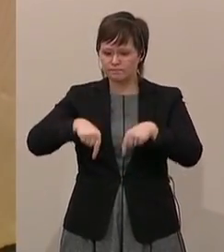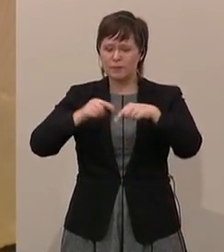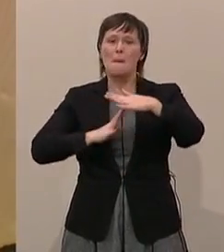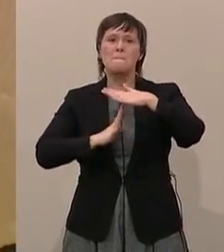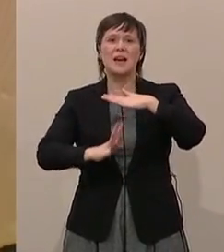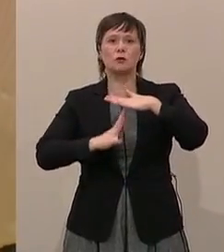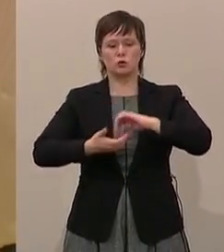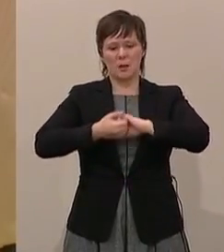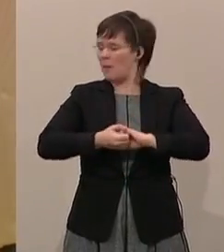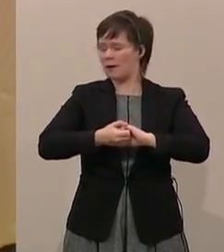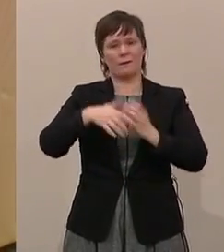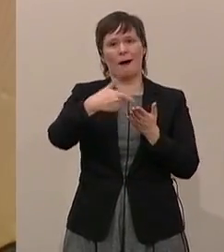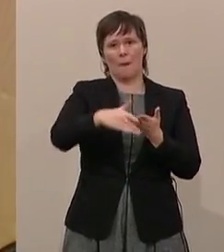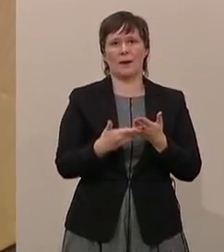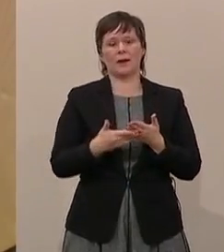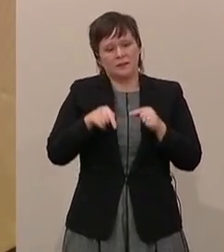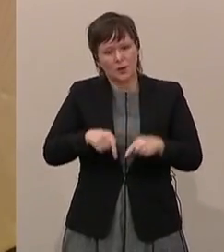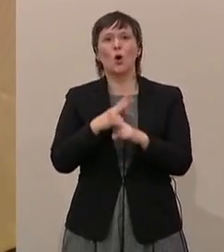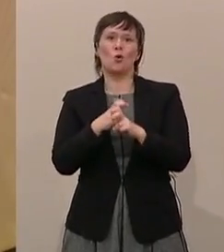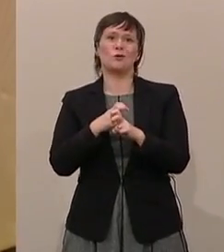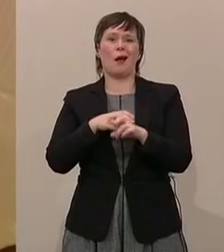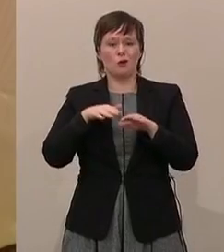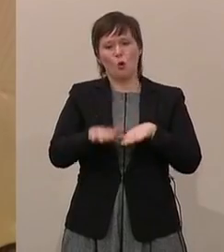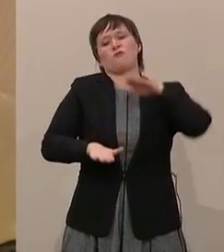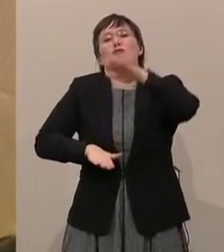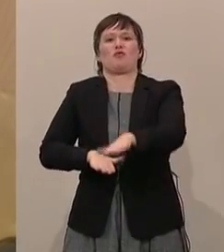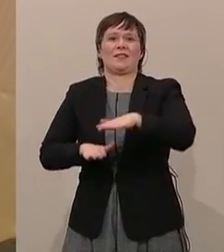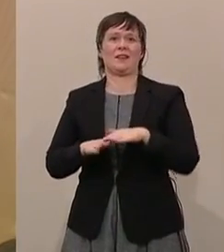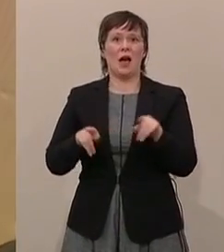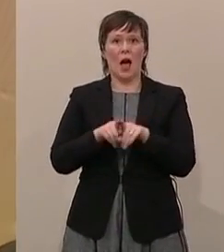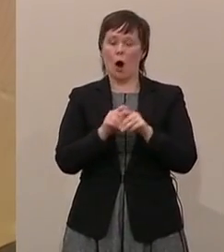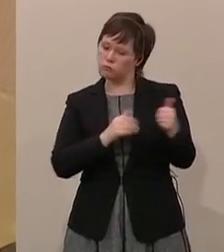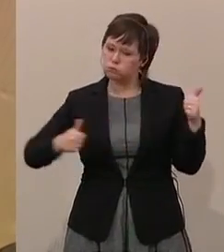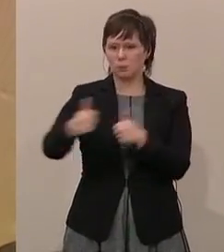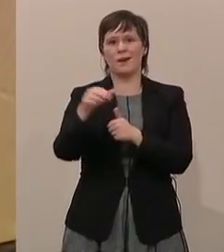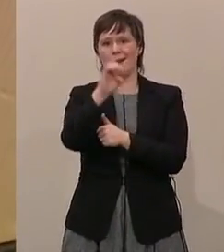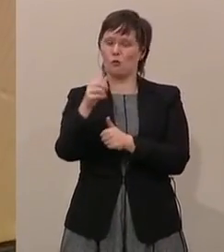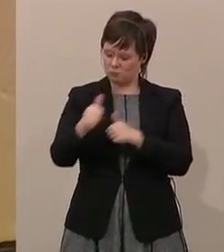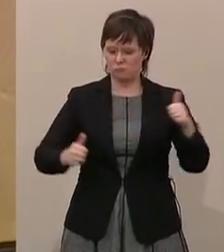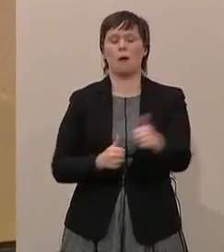großer Schritt für Österreich und man sieht, wir sind auch da Vorreiter in der gesamten Europäischen Union.